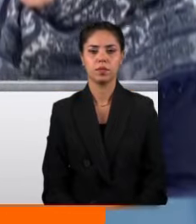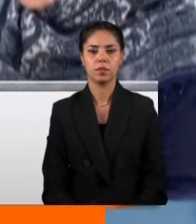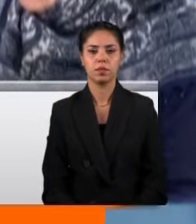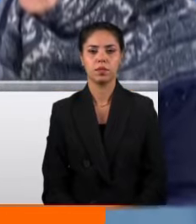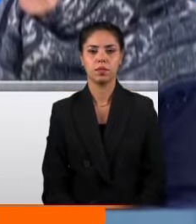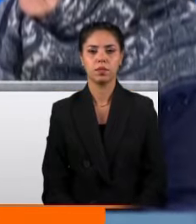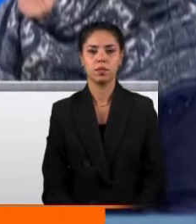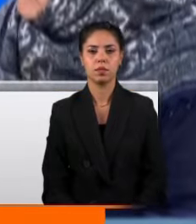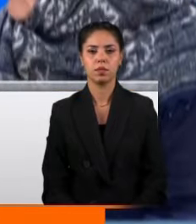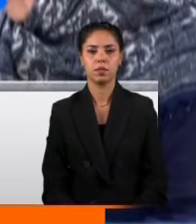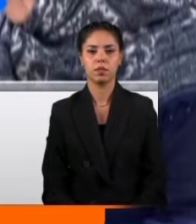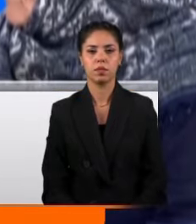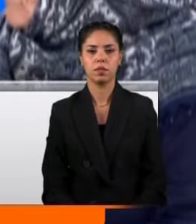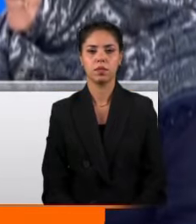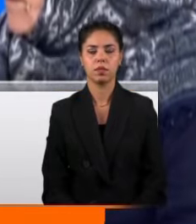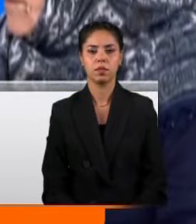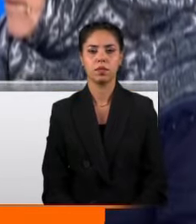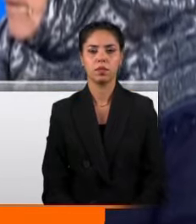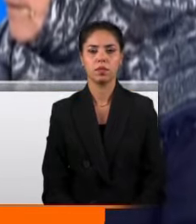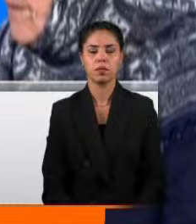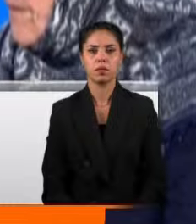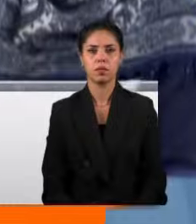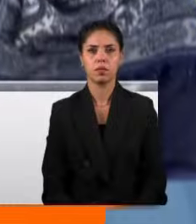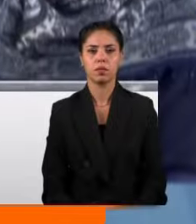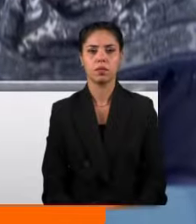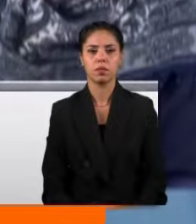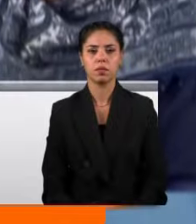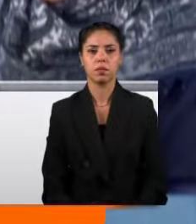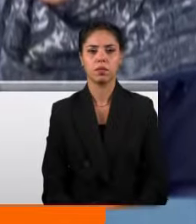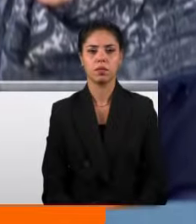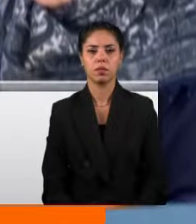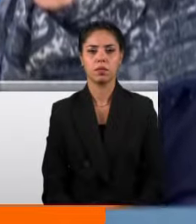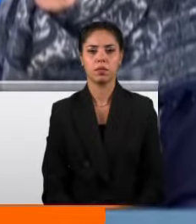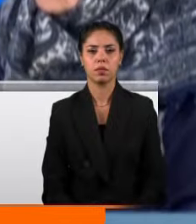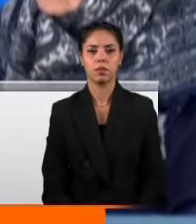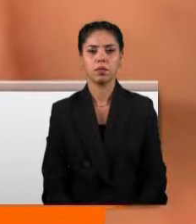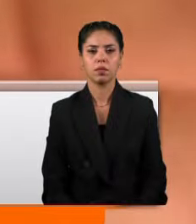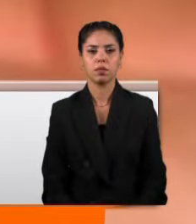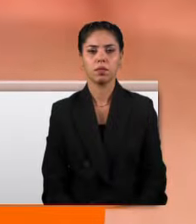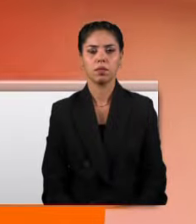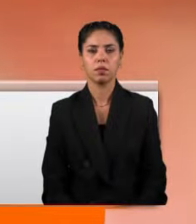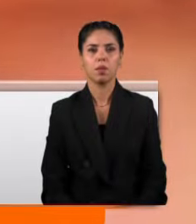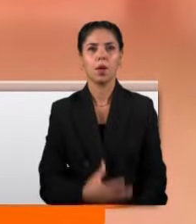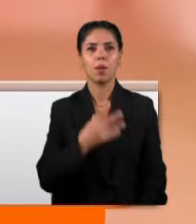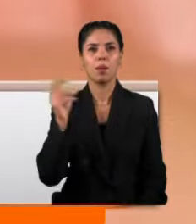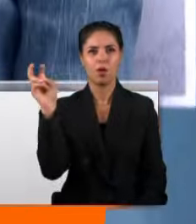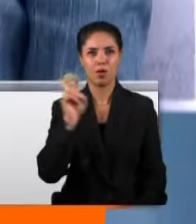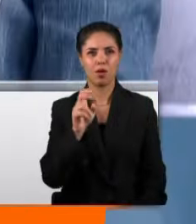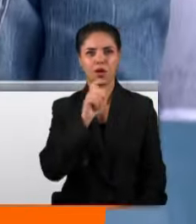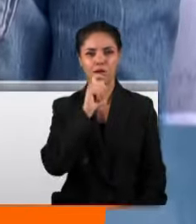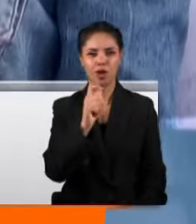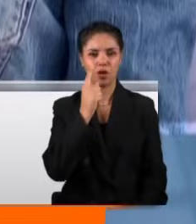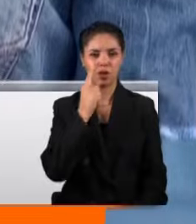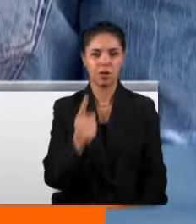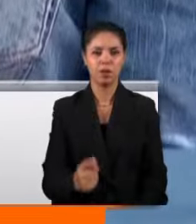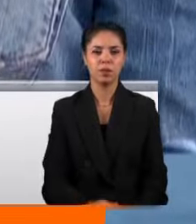13.700.000 dolar. İstanbul'a depoda. Depoda. Para depoda yani dediğine göre. Baya baya evinizi sattınız mı? Tabii canım sattım. Milyon dolarlık vaatler.